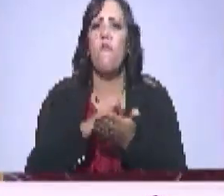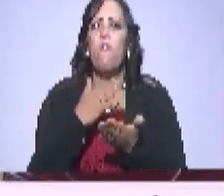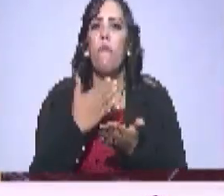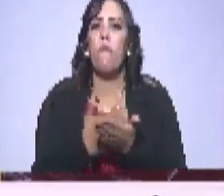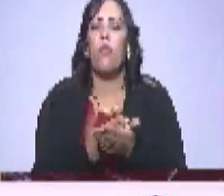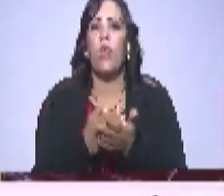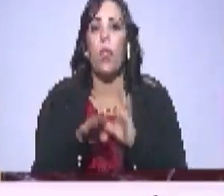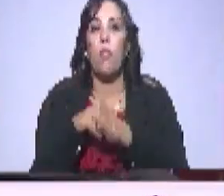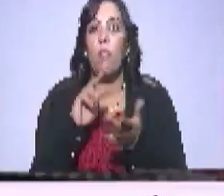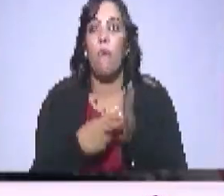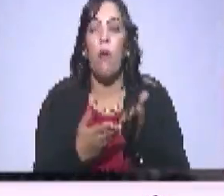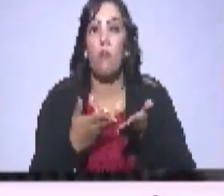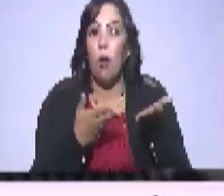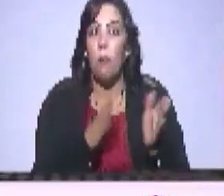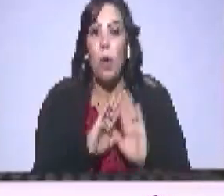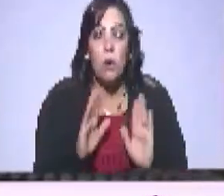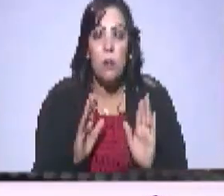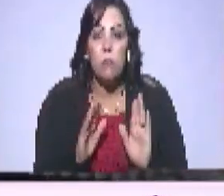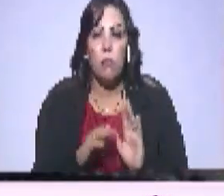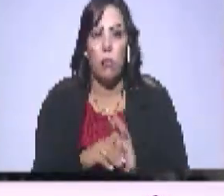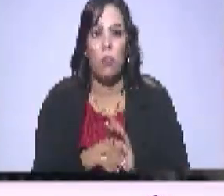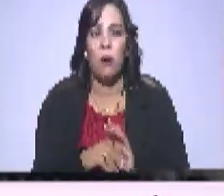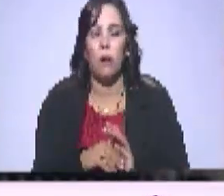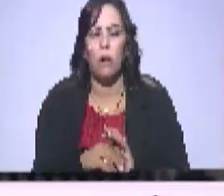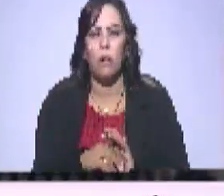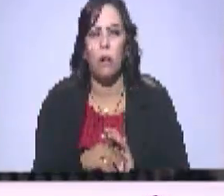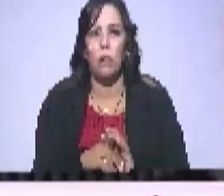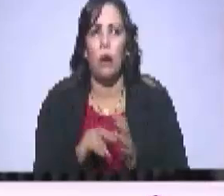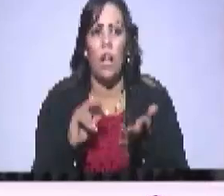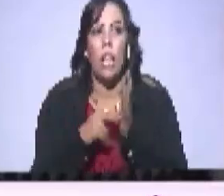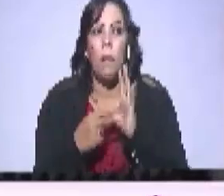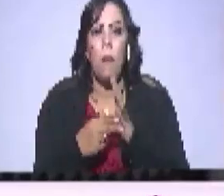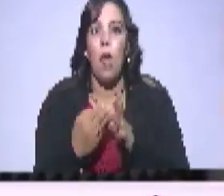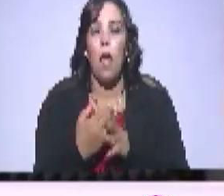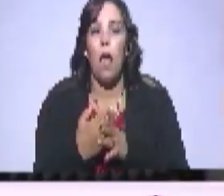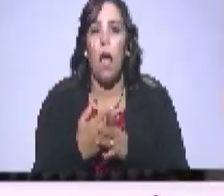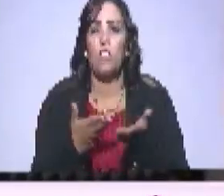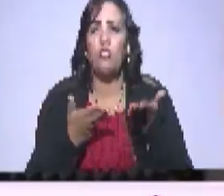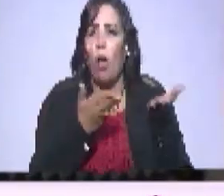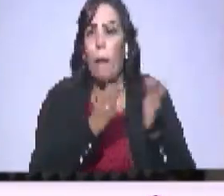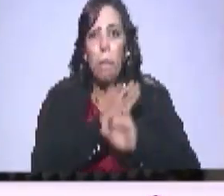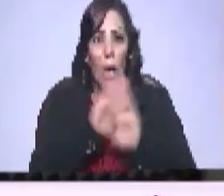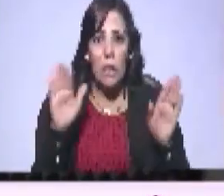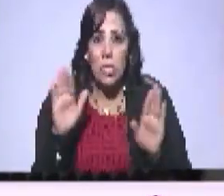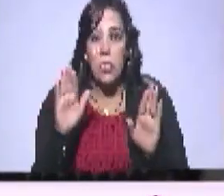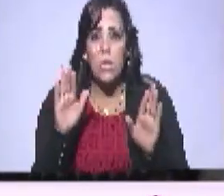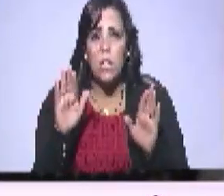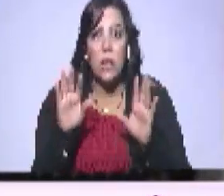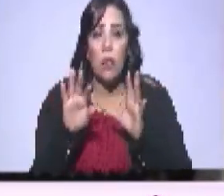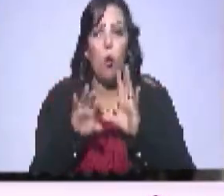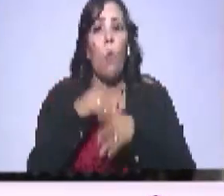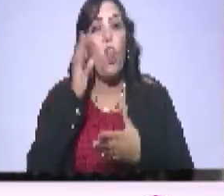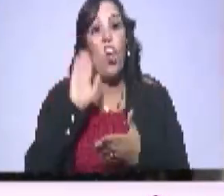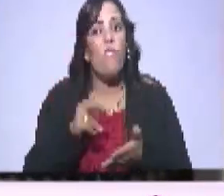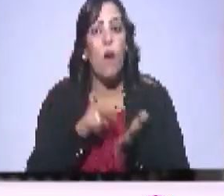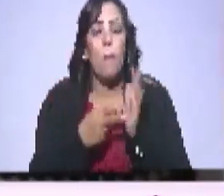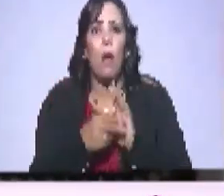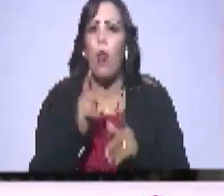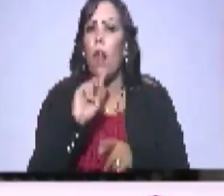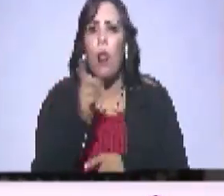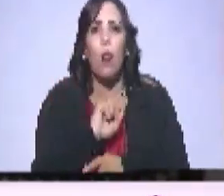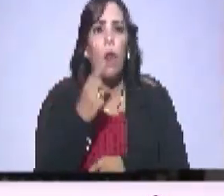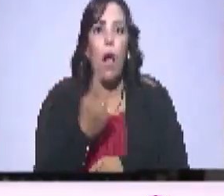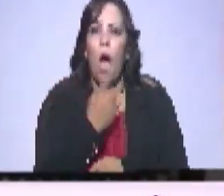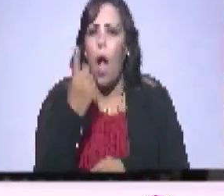في طاجن يعني؟ ما ينفعش يتعمل ايه؟ غير في طاجن بس، لان ينفع يتعمل حاجه ثانيه؟ لا لا لا